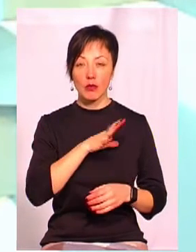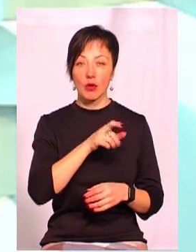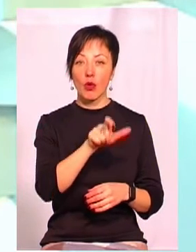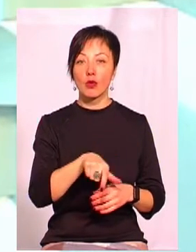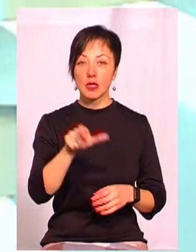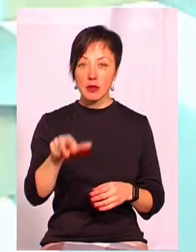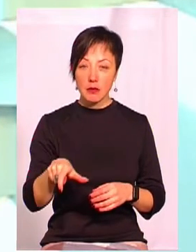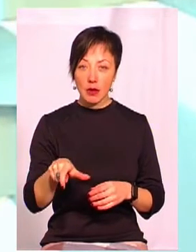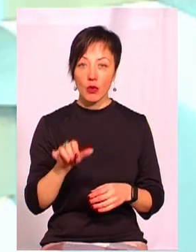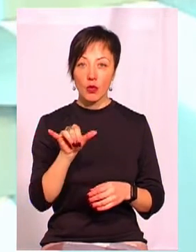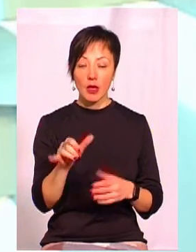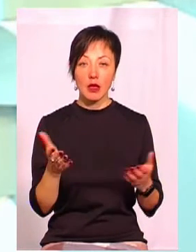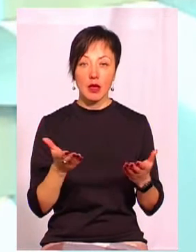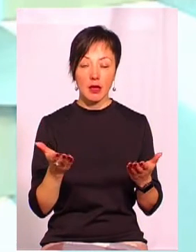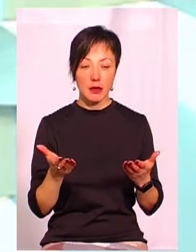осіб,